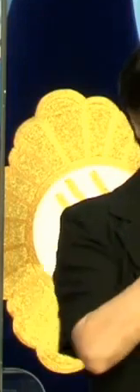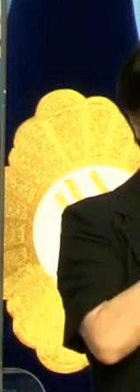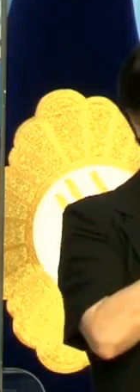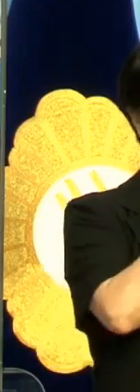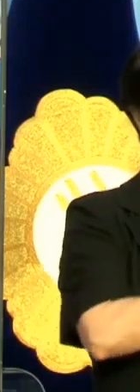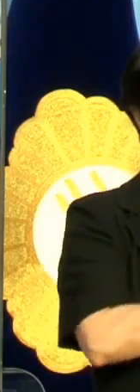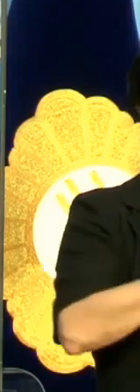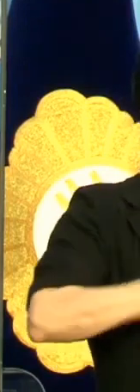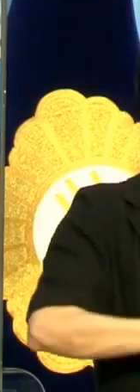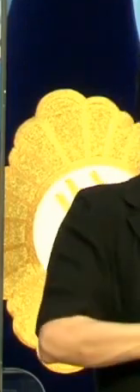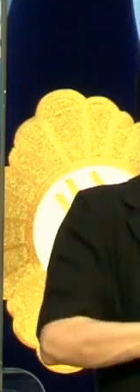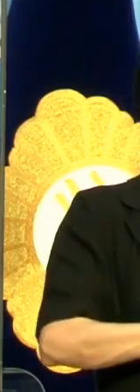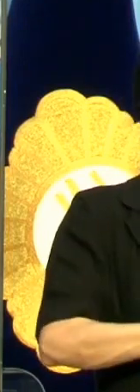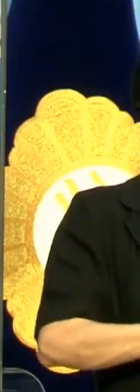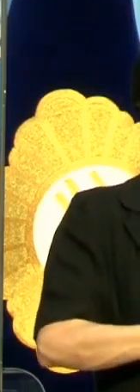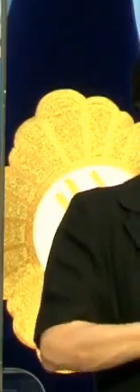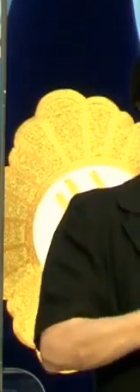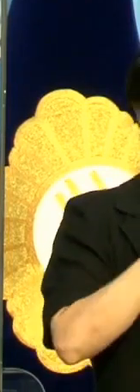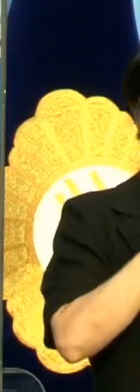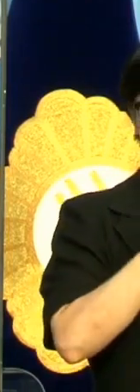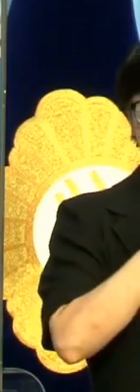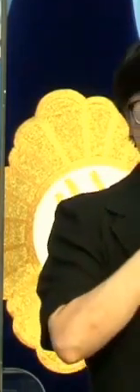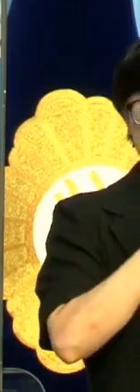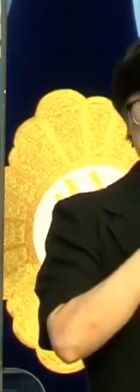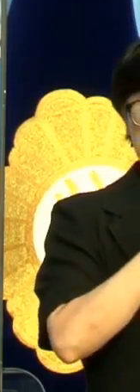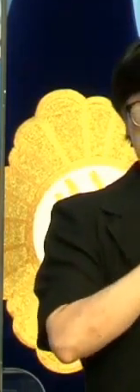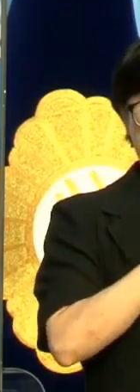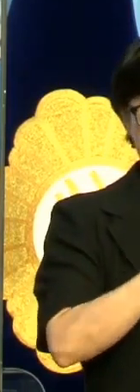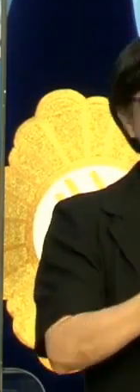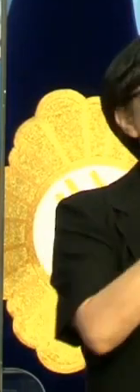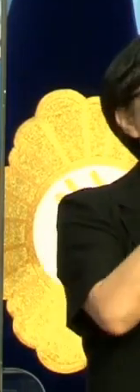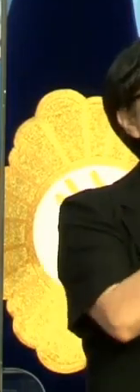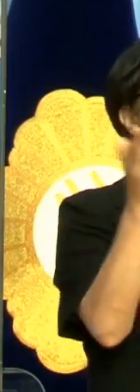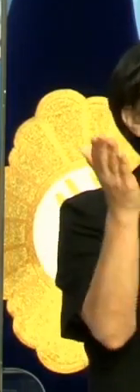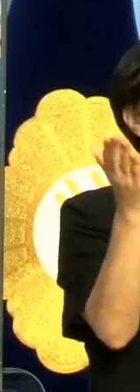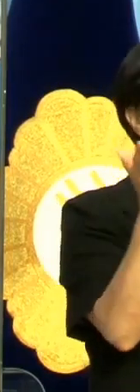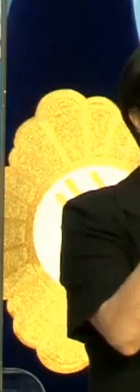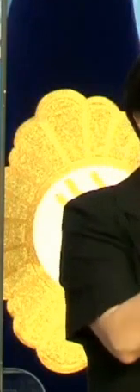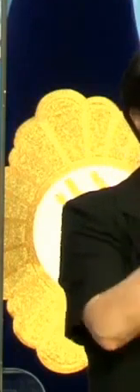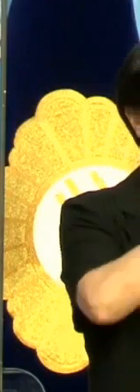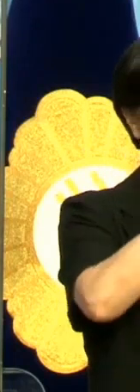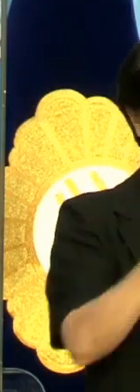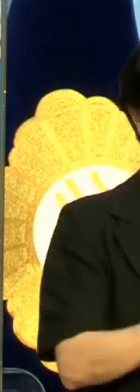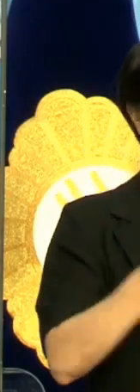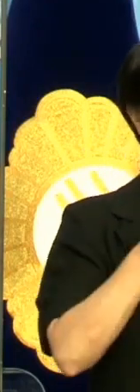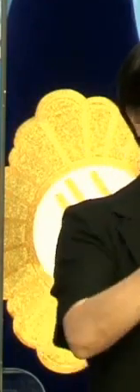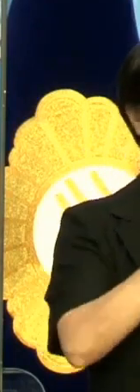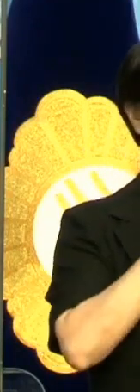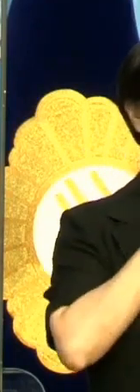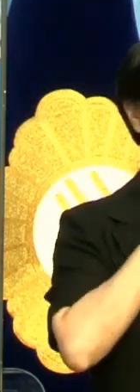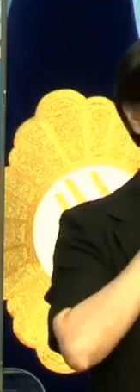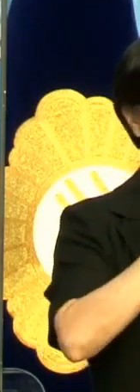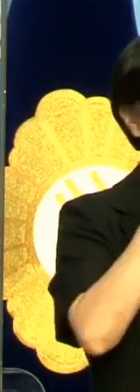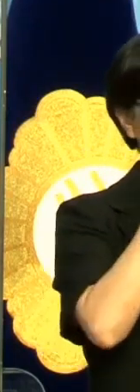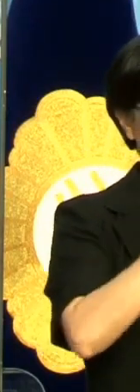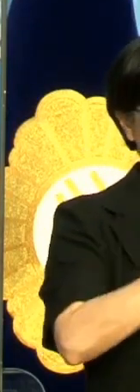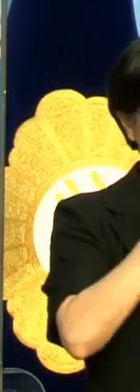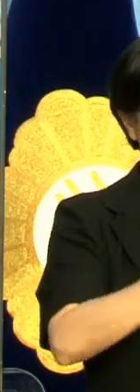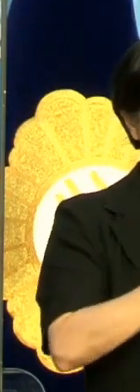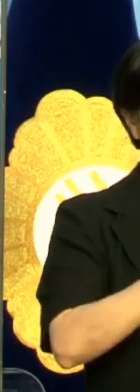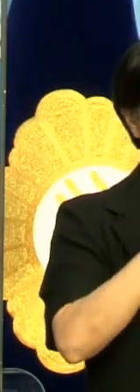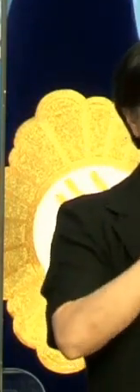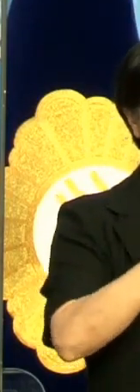장관 아들 관련 이슈들은 5 2 적법한 절차에 따라 진행되었습니다 청탁 을 통한 특혜 라고